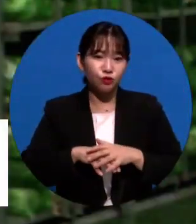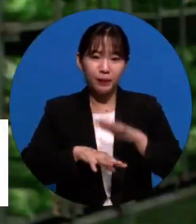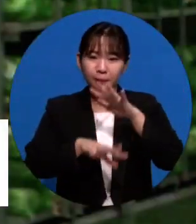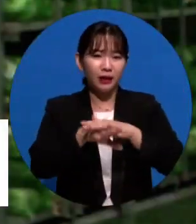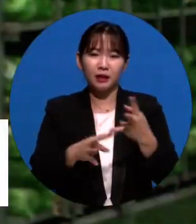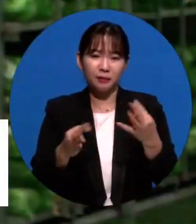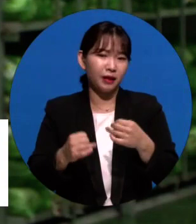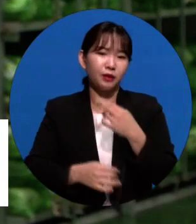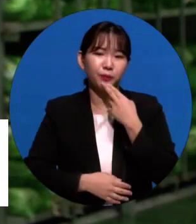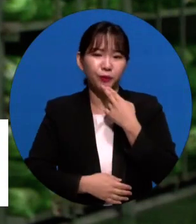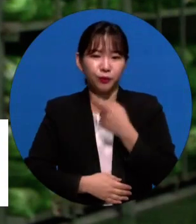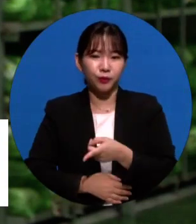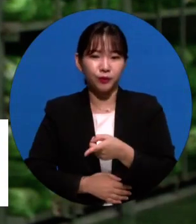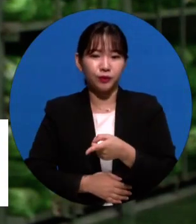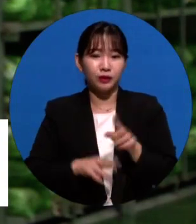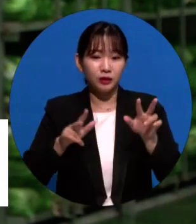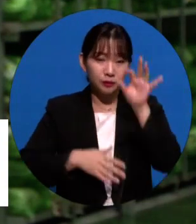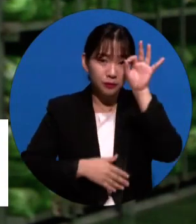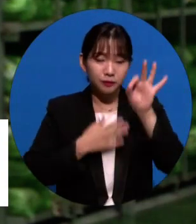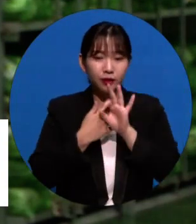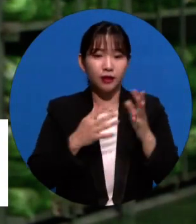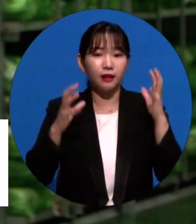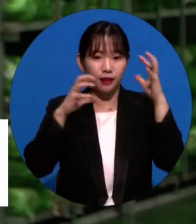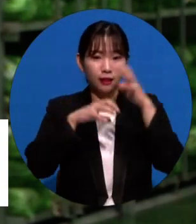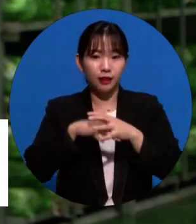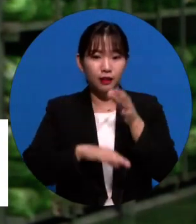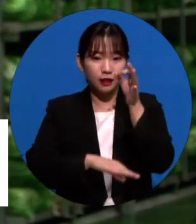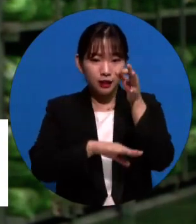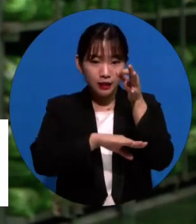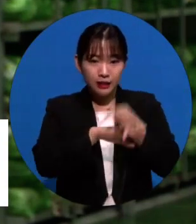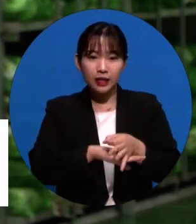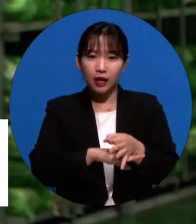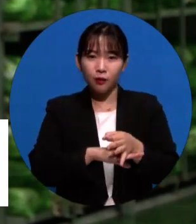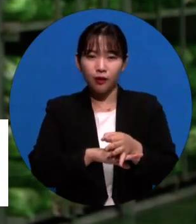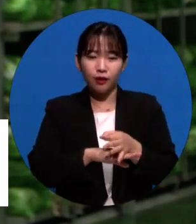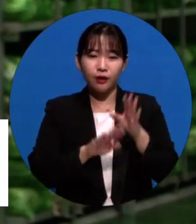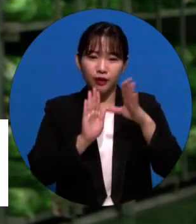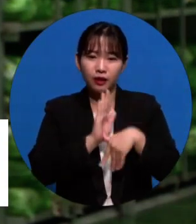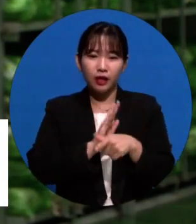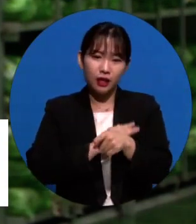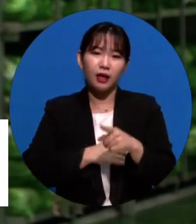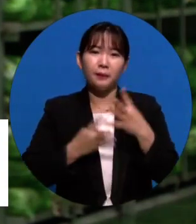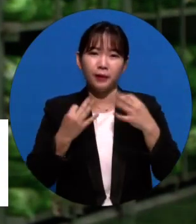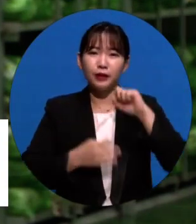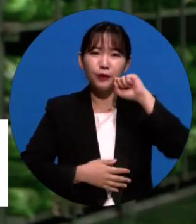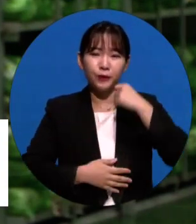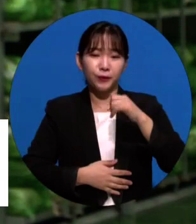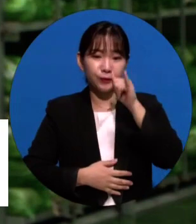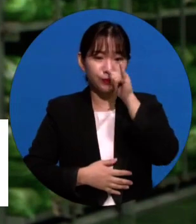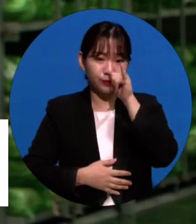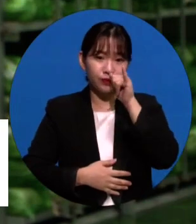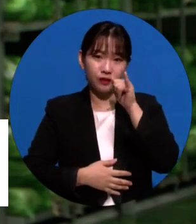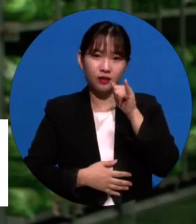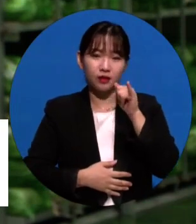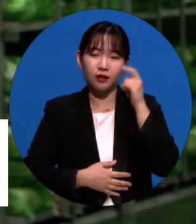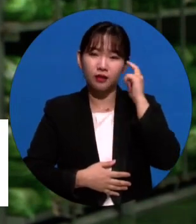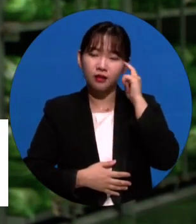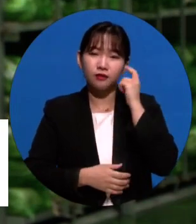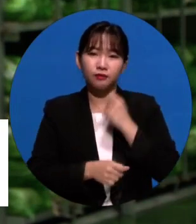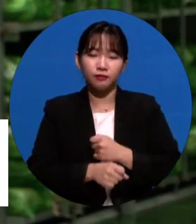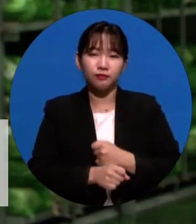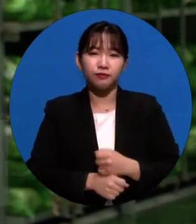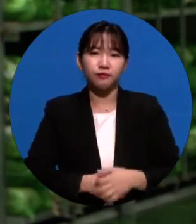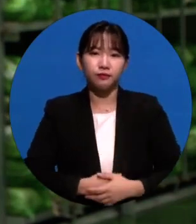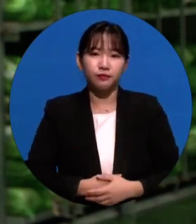없습니다 그저 뭐 지금 현재 보면은 우쭈쭈 구매하는데 매입하는 데 많은 어려움이 있는 거라고